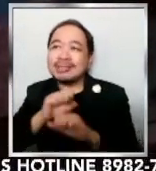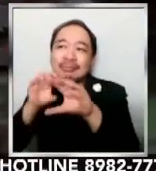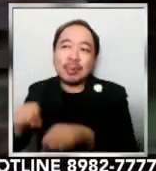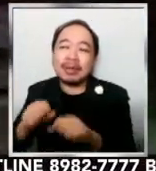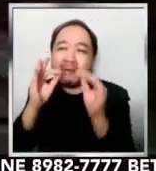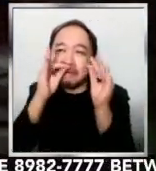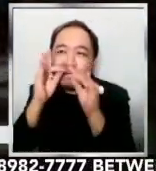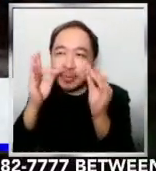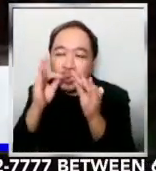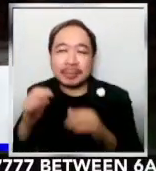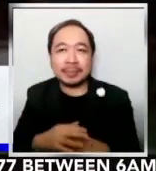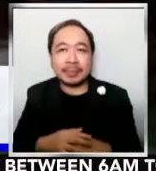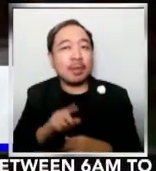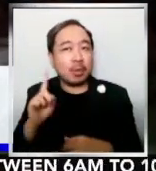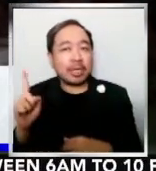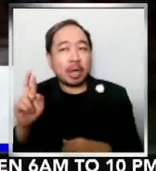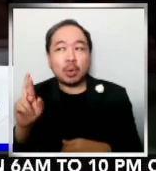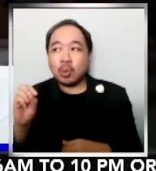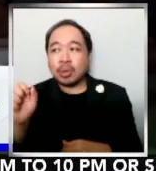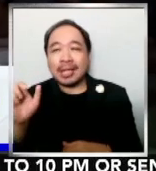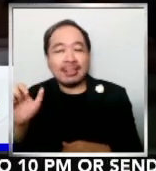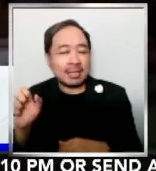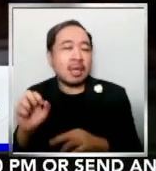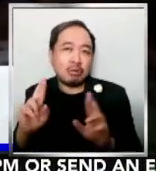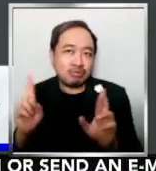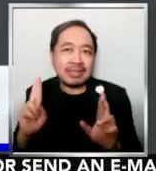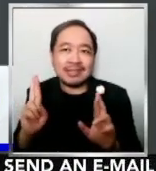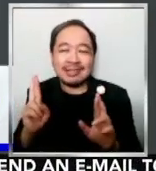face-to-face na. Dahil sa piso net lang umaasa, lagi raw napuputol ang kanyang